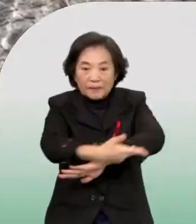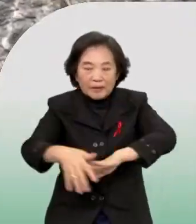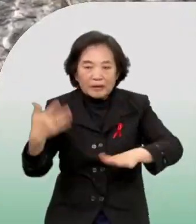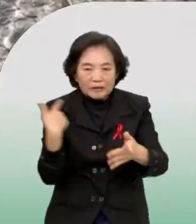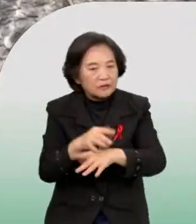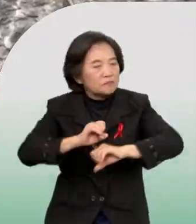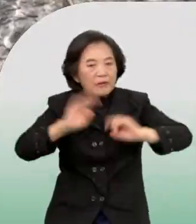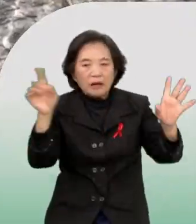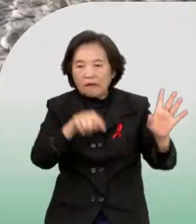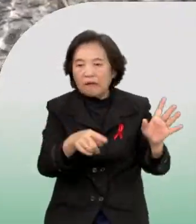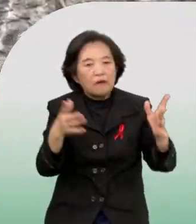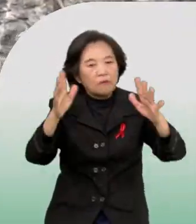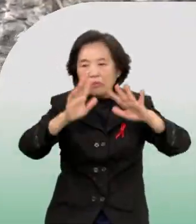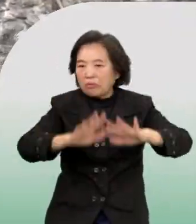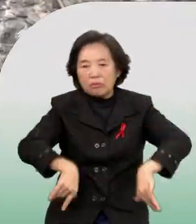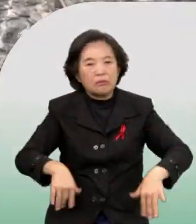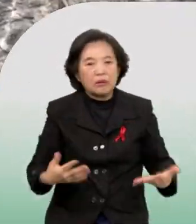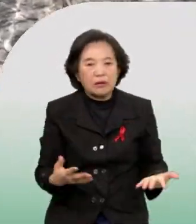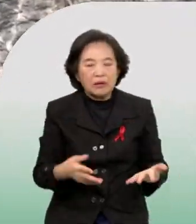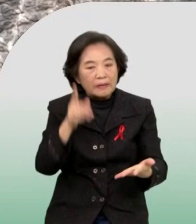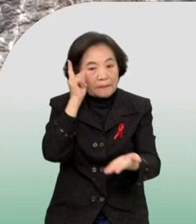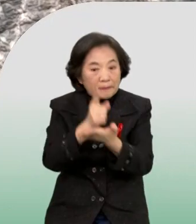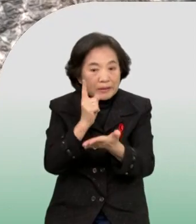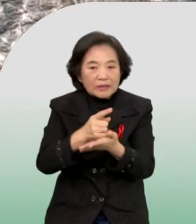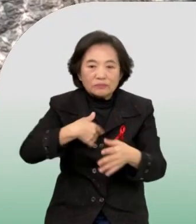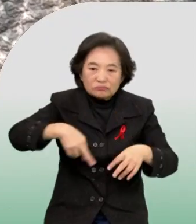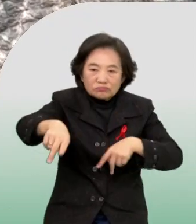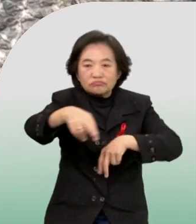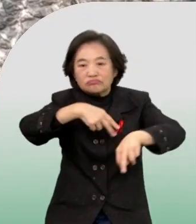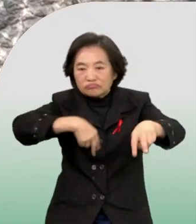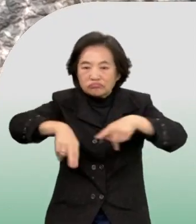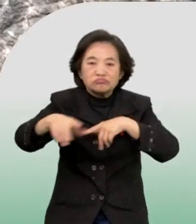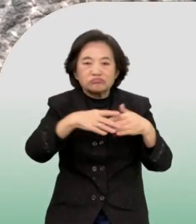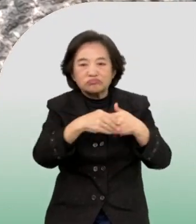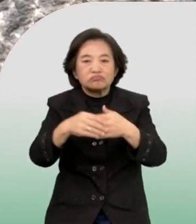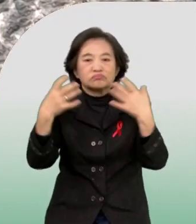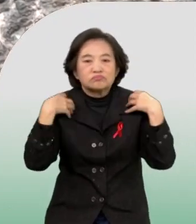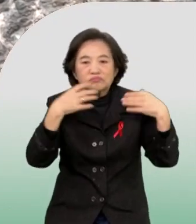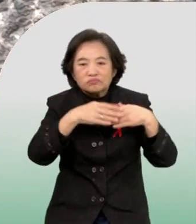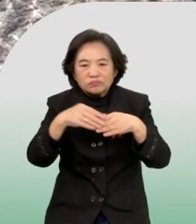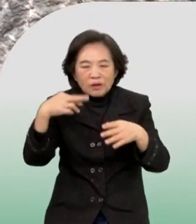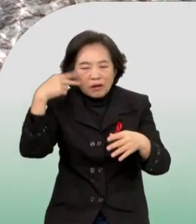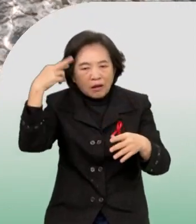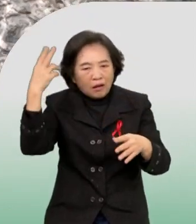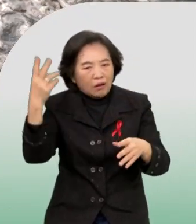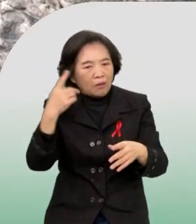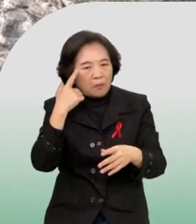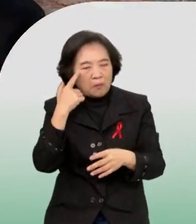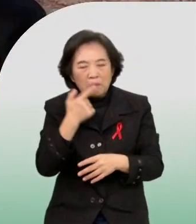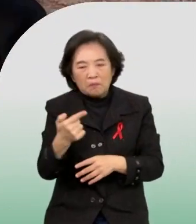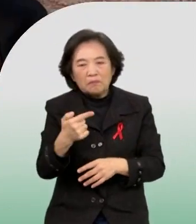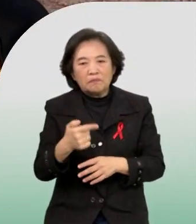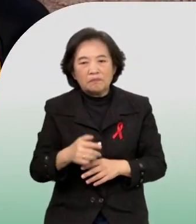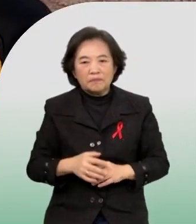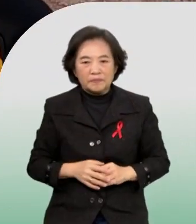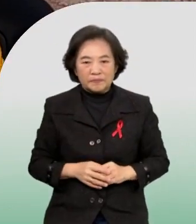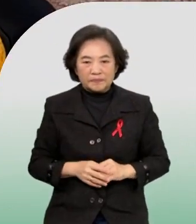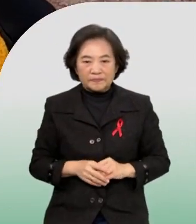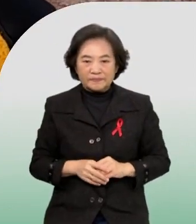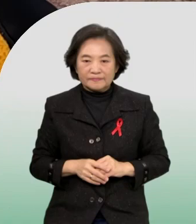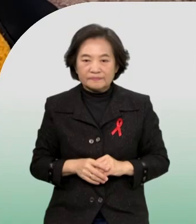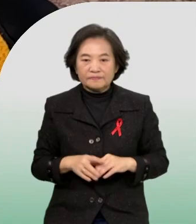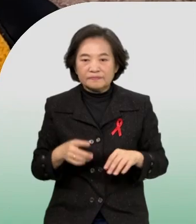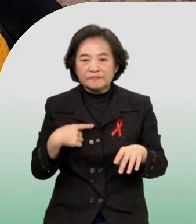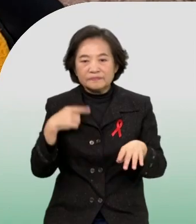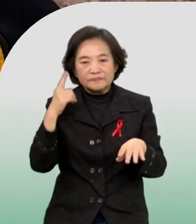夢，組織嘅當年同冰川風來來去去嘅帶路人，感受很卡深。 不需要